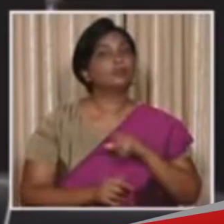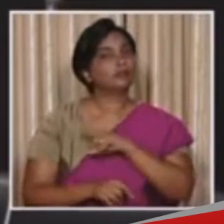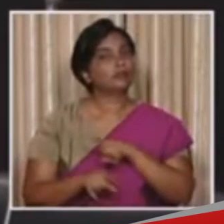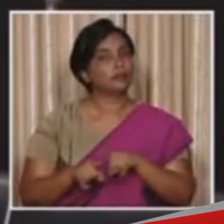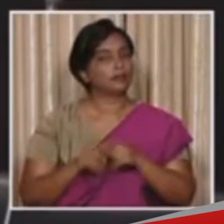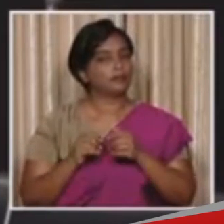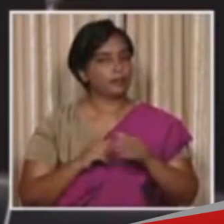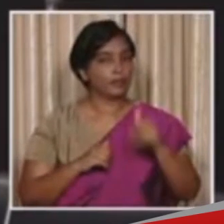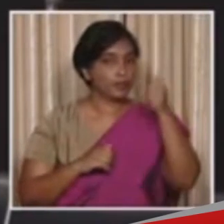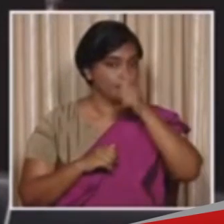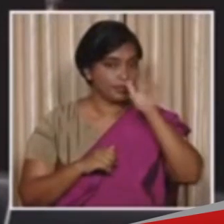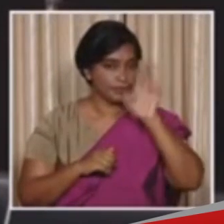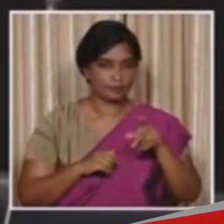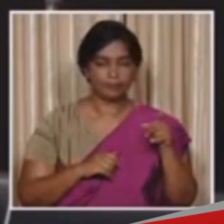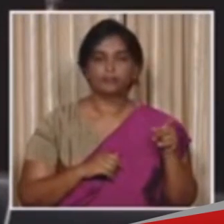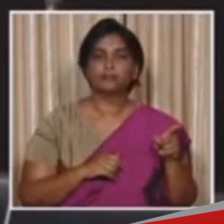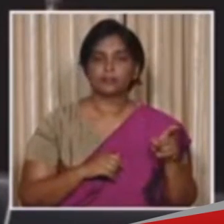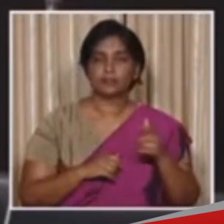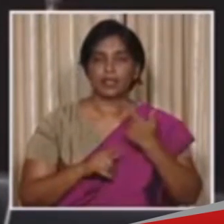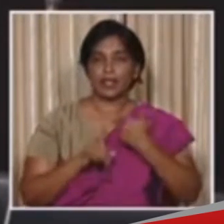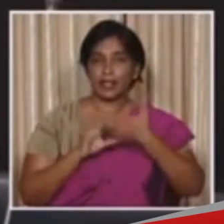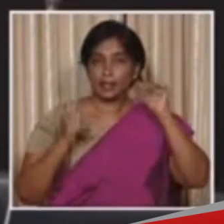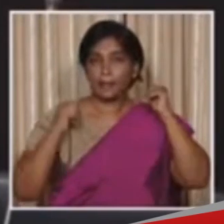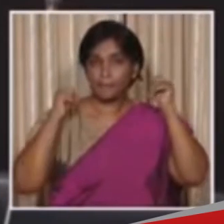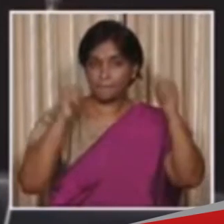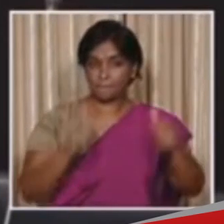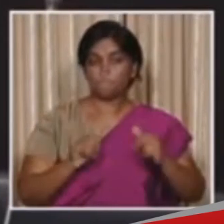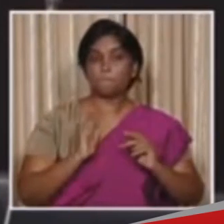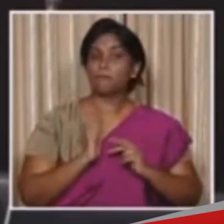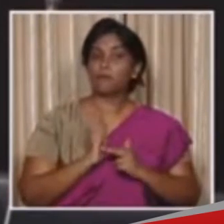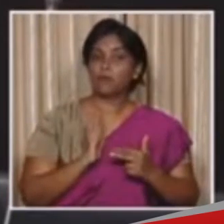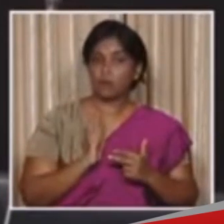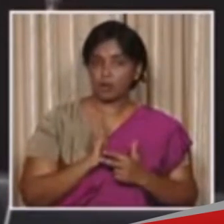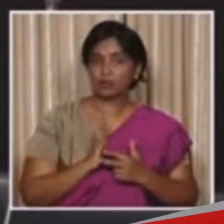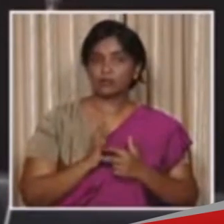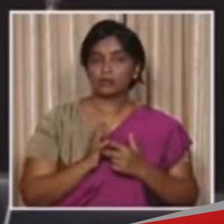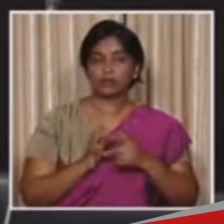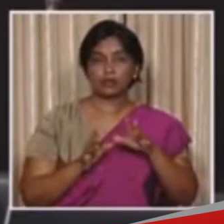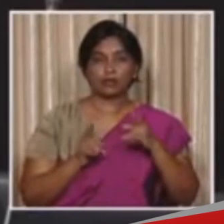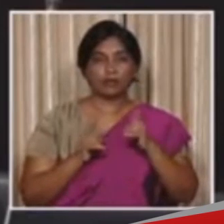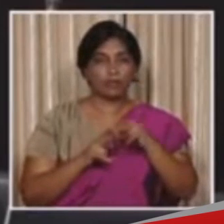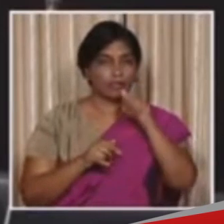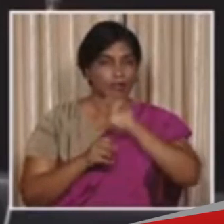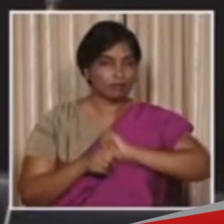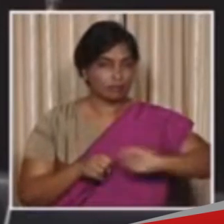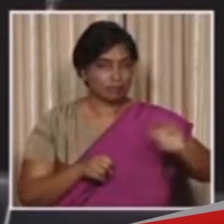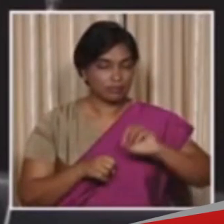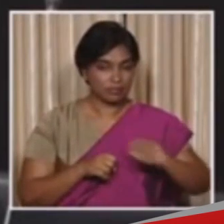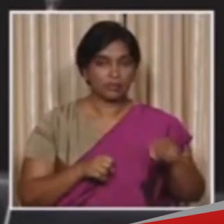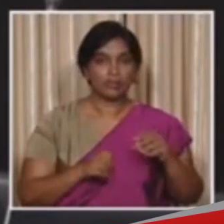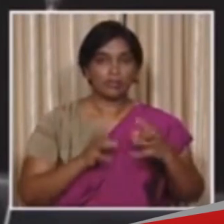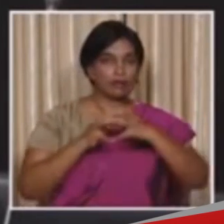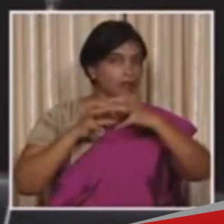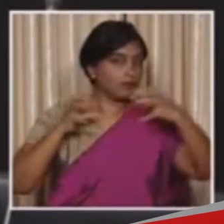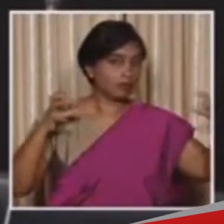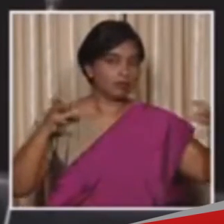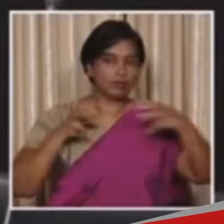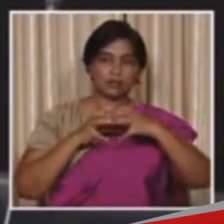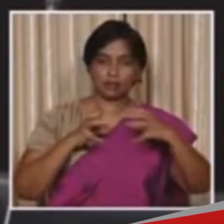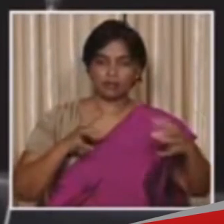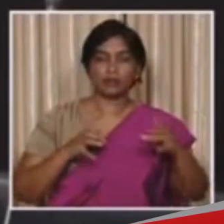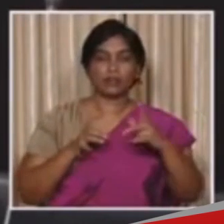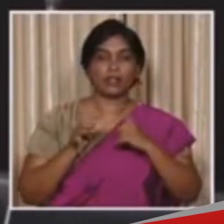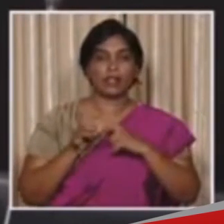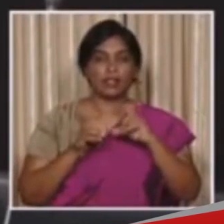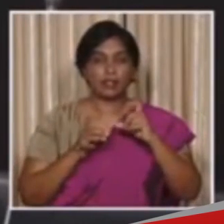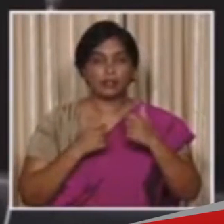wana vita sorun wisin Navakalani palam vyapruthiye apavahana jalapaddhatiye PVC nala kotas vayu